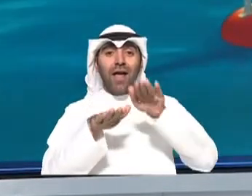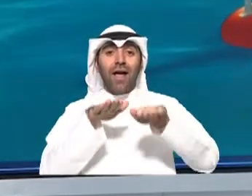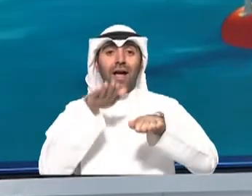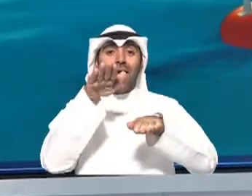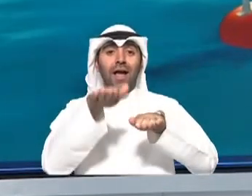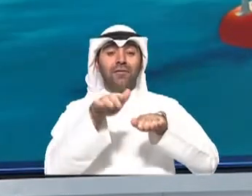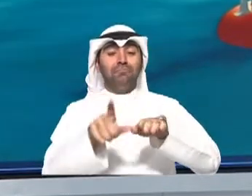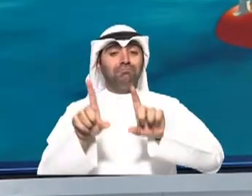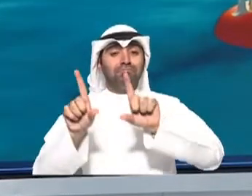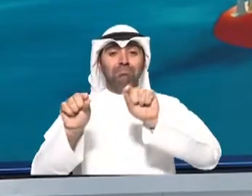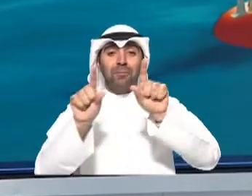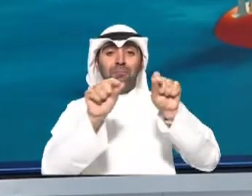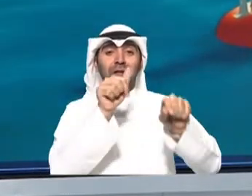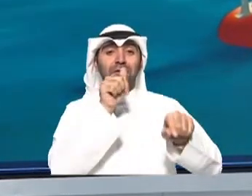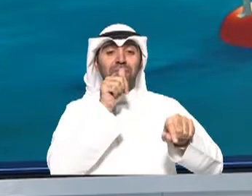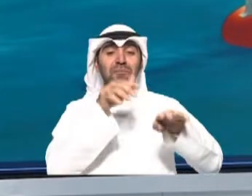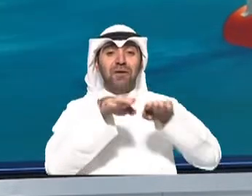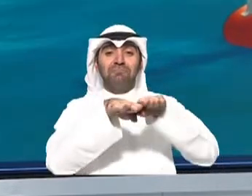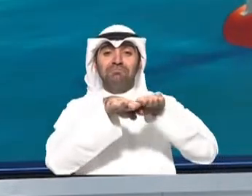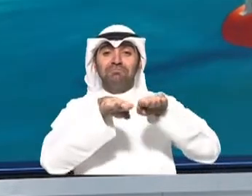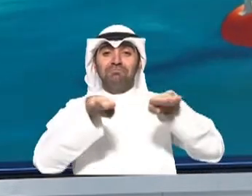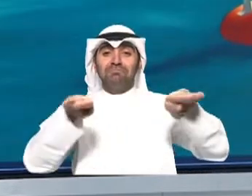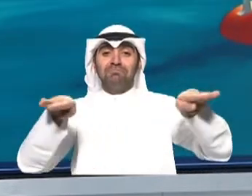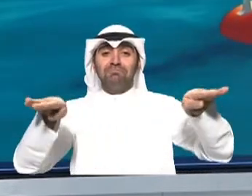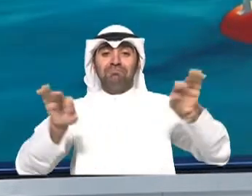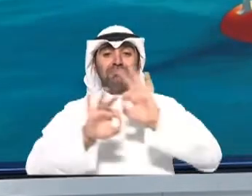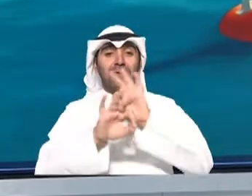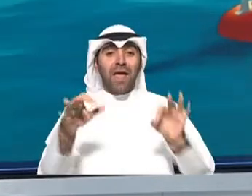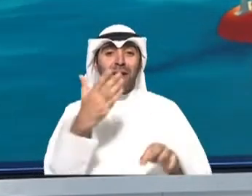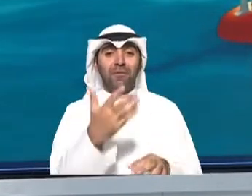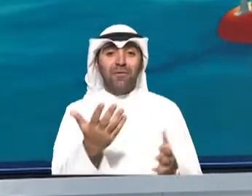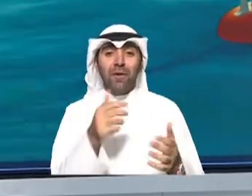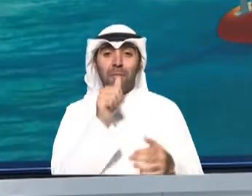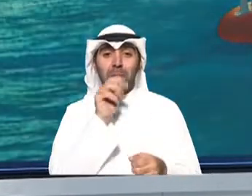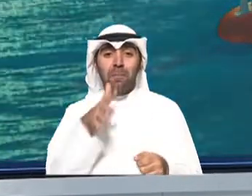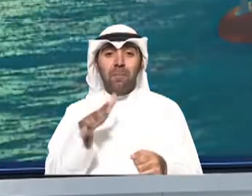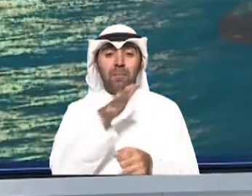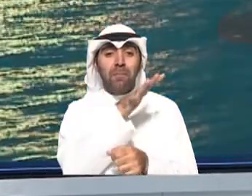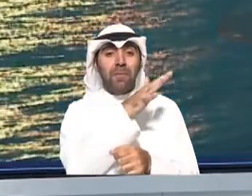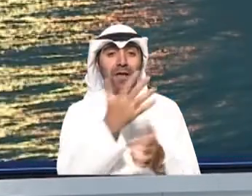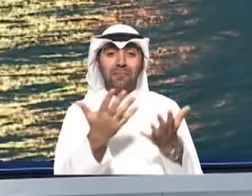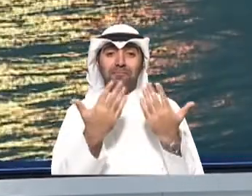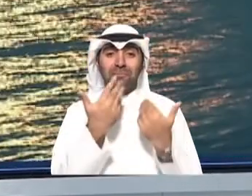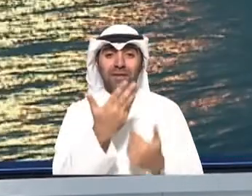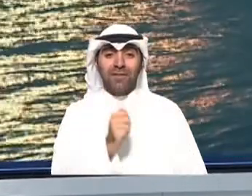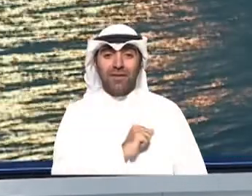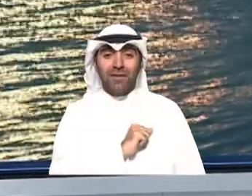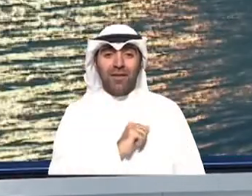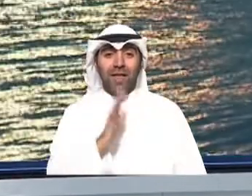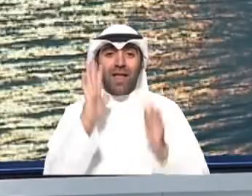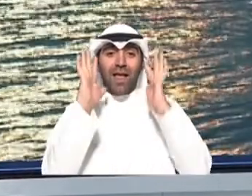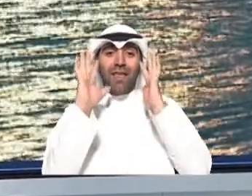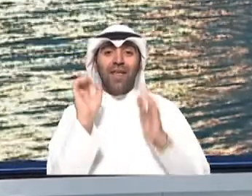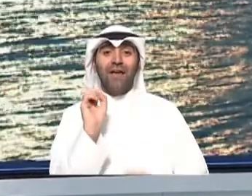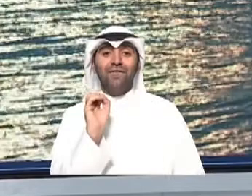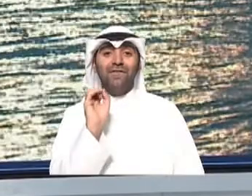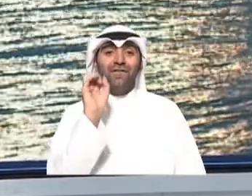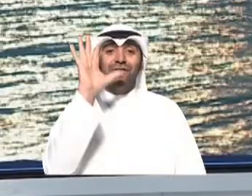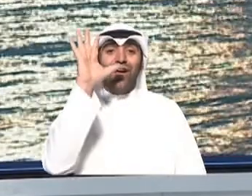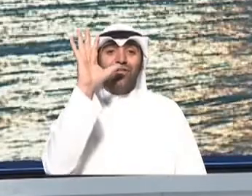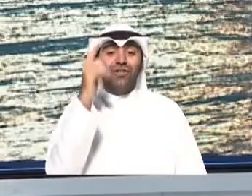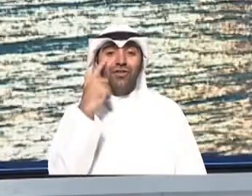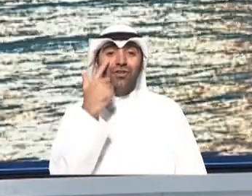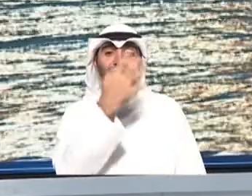بين 1 إلى 3 أقدام، تيارة المائية لا تزال ضعيفة في فترات الفساد. أذان الفجر حسب التوقيت المحلي لمدينة الكويت